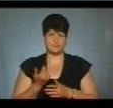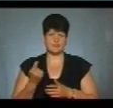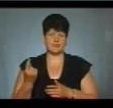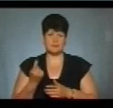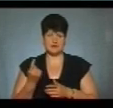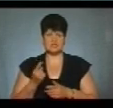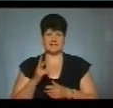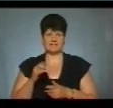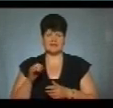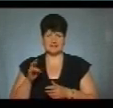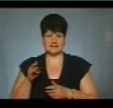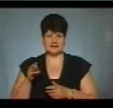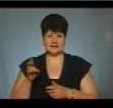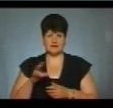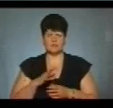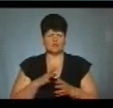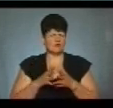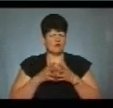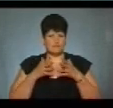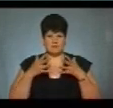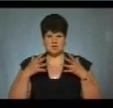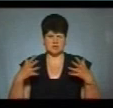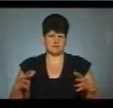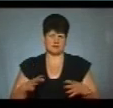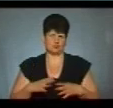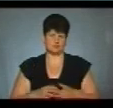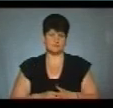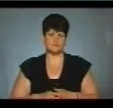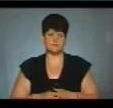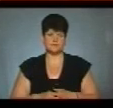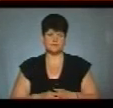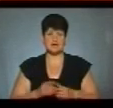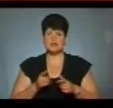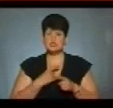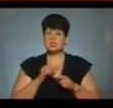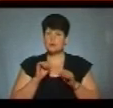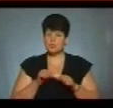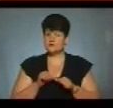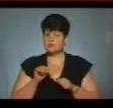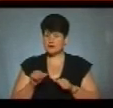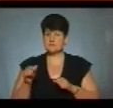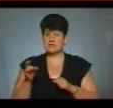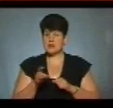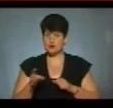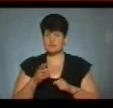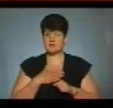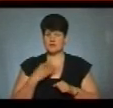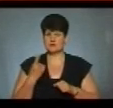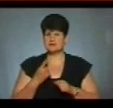те, що були квітневі, вони набагато масштабному розумінні набагато було більші. Чи можна виокремити райони в нашій області,